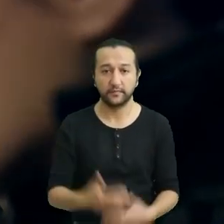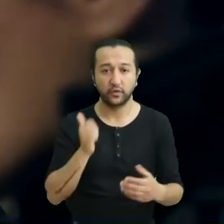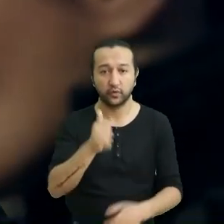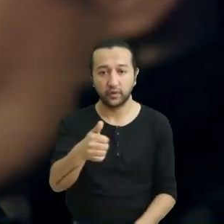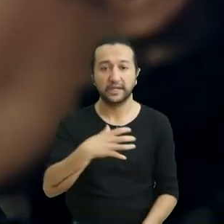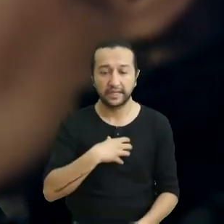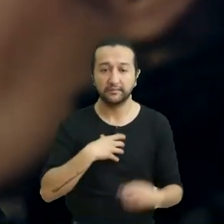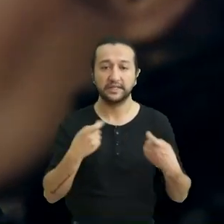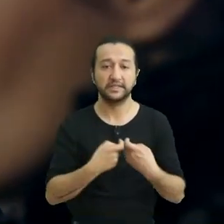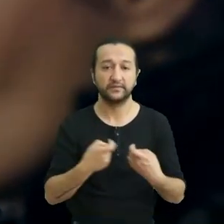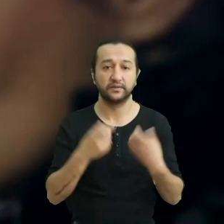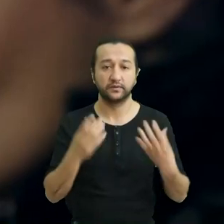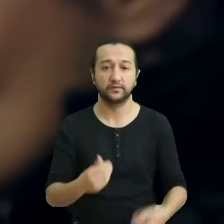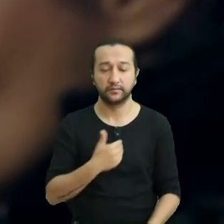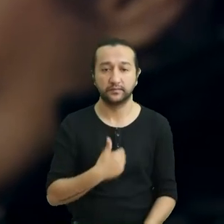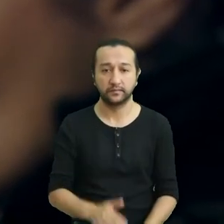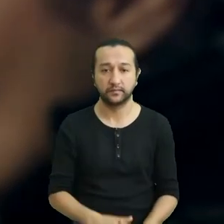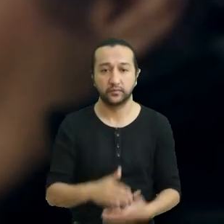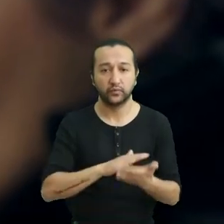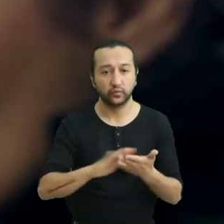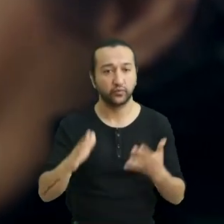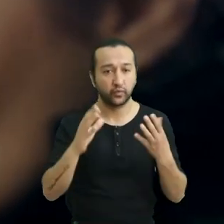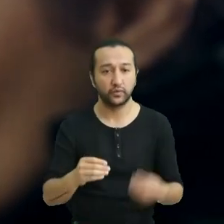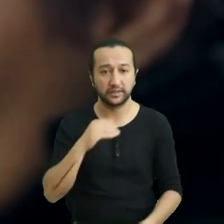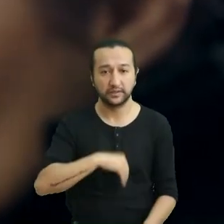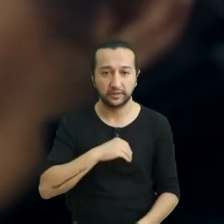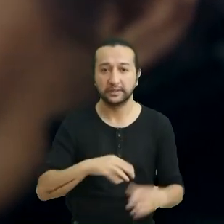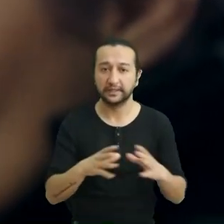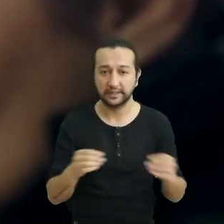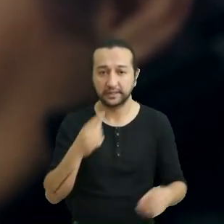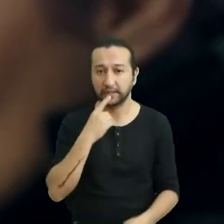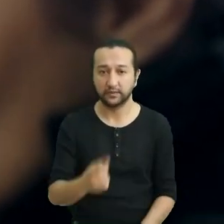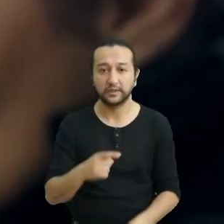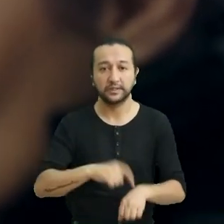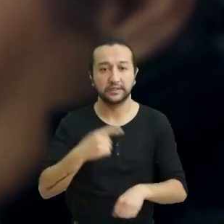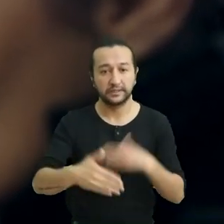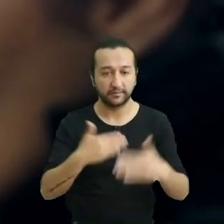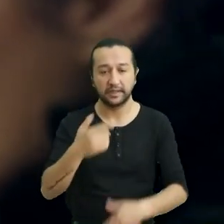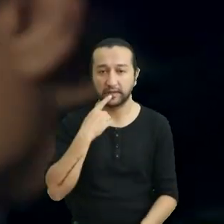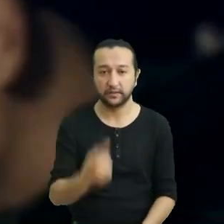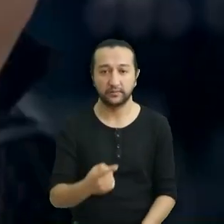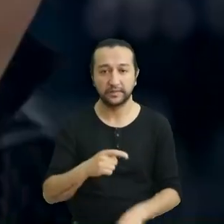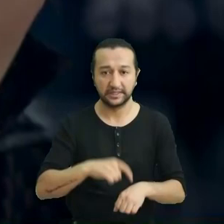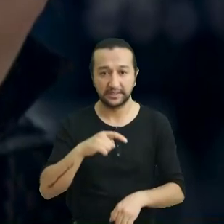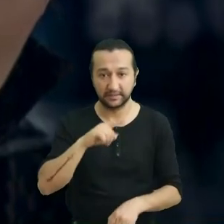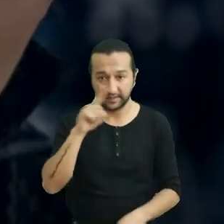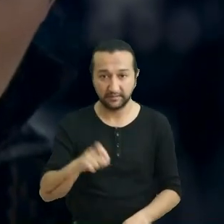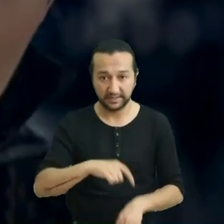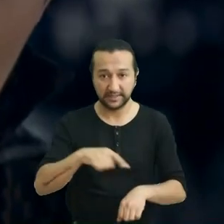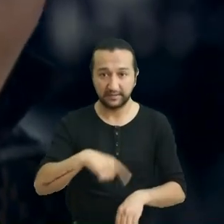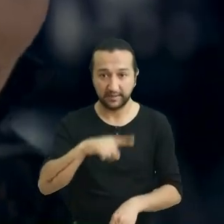Günlerdir kendimle savaşıyorum. Düzelir diyorum, geçer diyorum, zaman diyorum. Zaman mı?